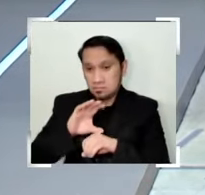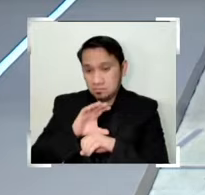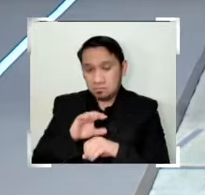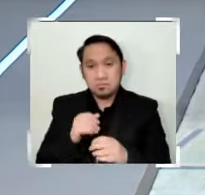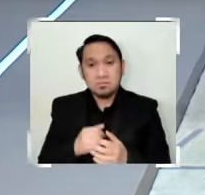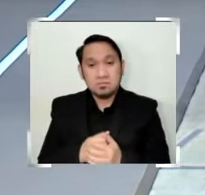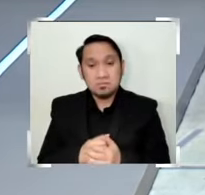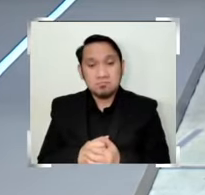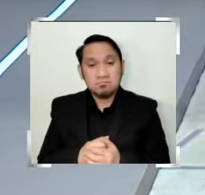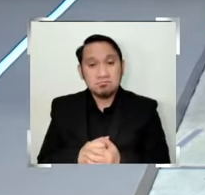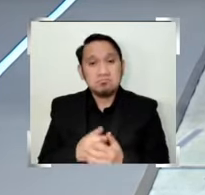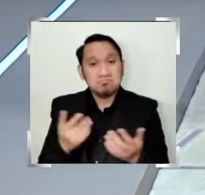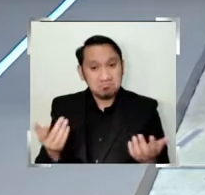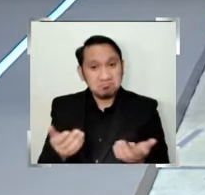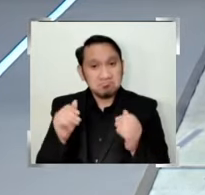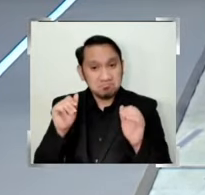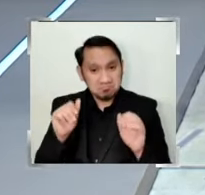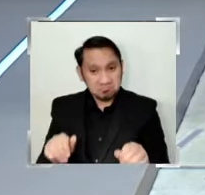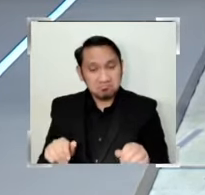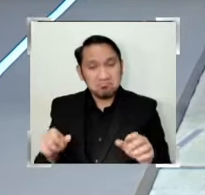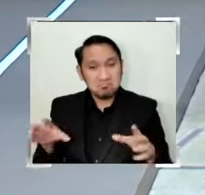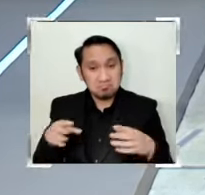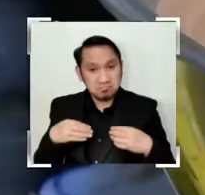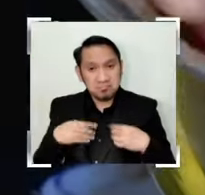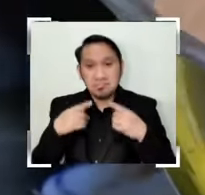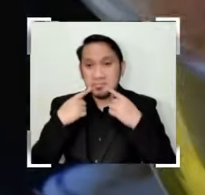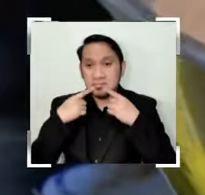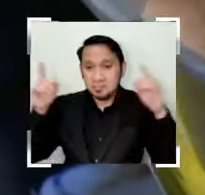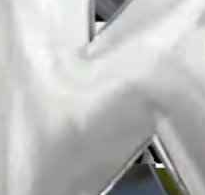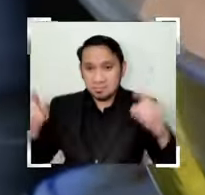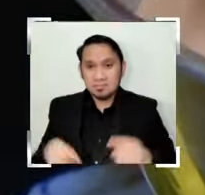ang success!